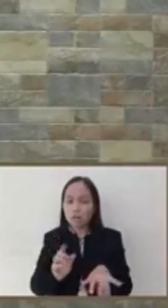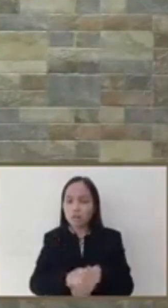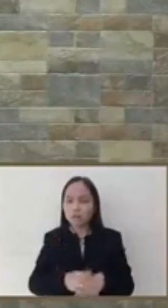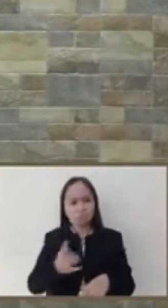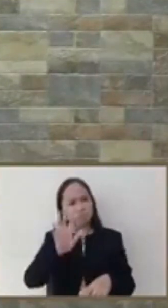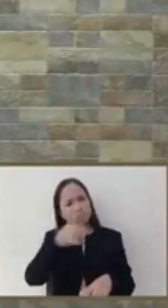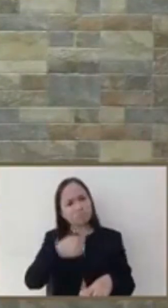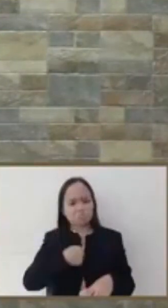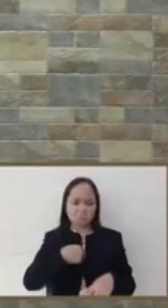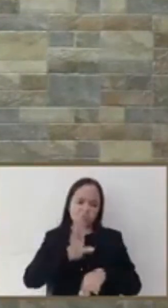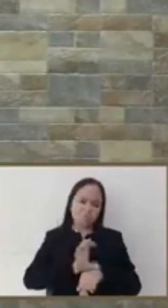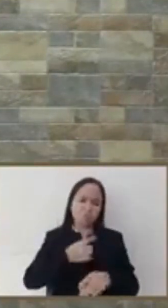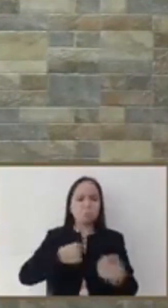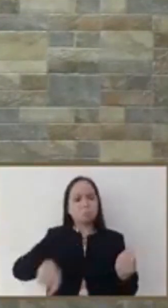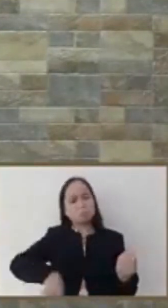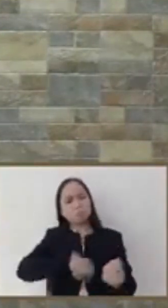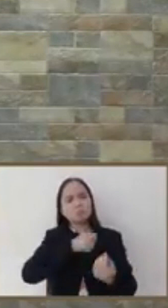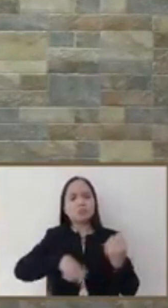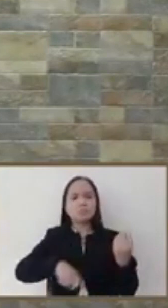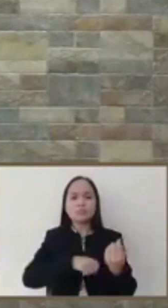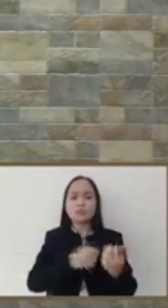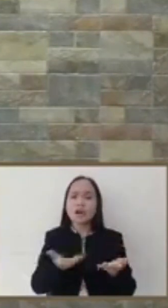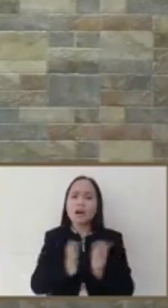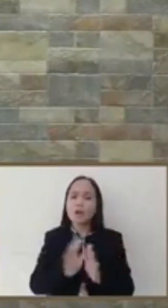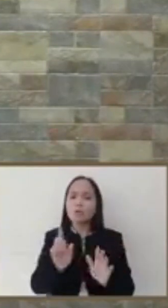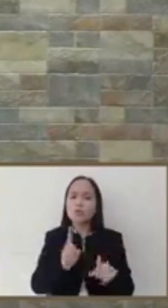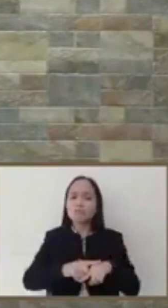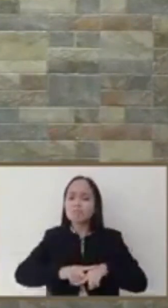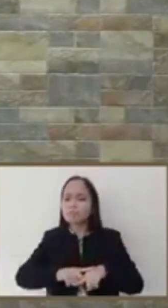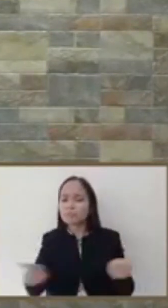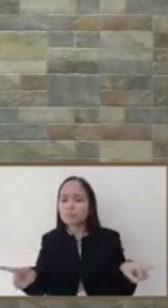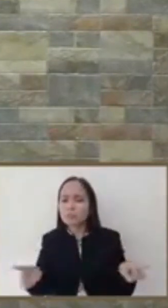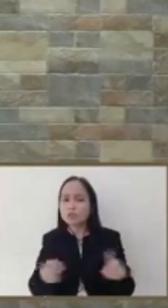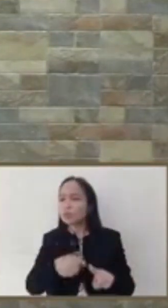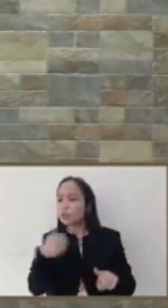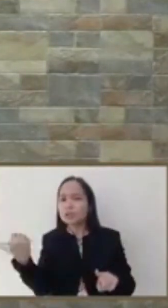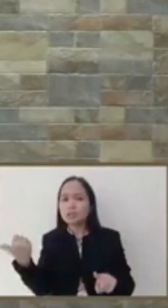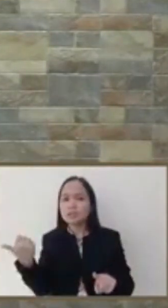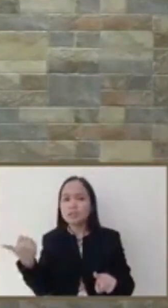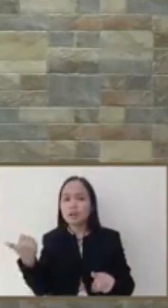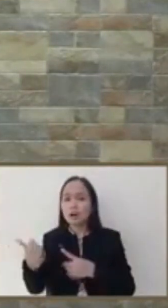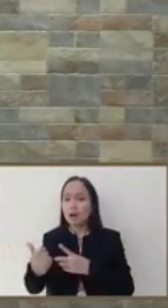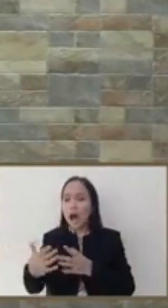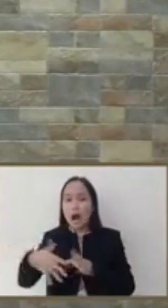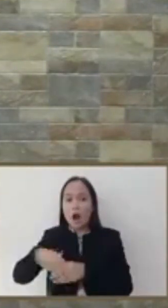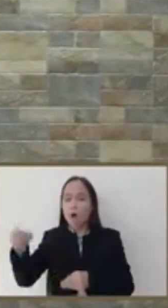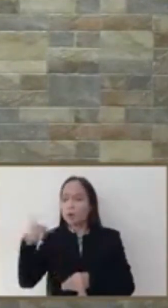Nag-iing-ing ako. Anong pagkakaiba nyo sa mga nag-iing-ing dyan sa labas na namamalimos?